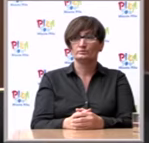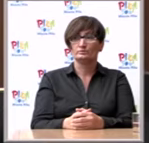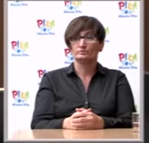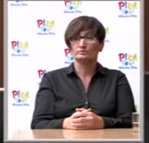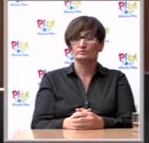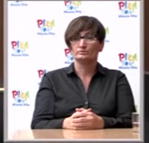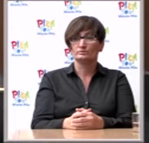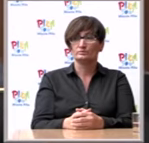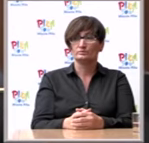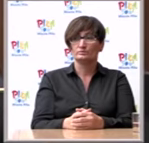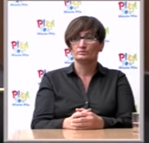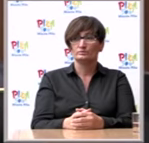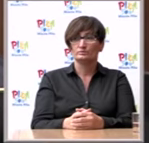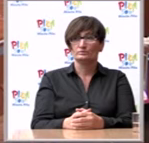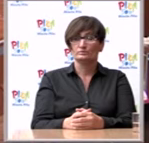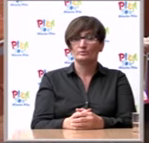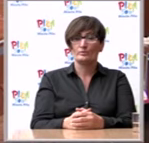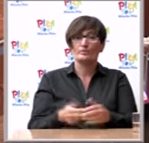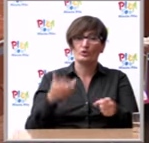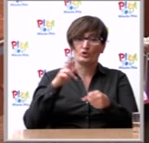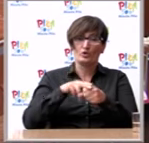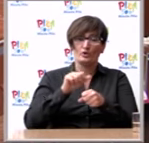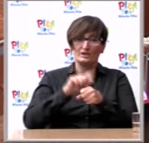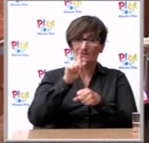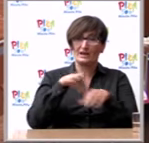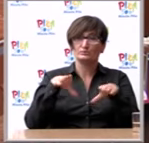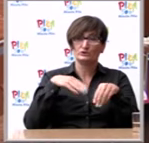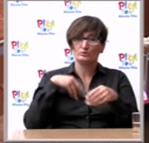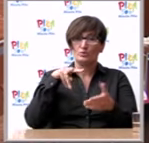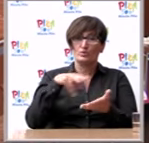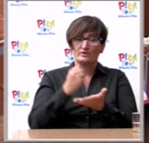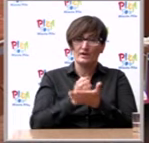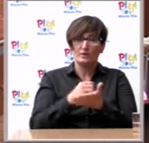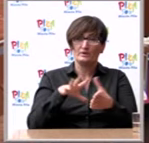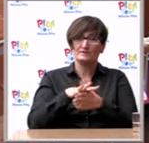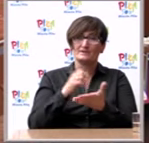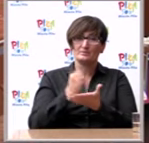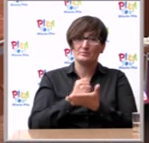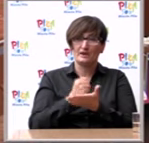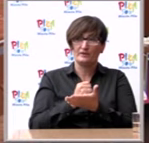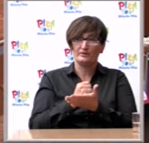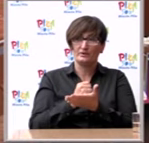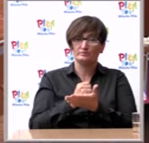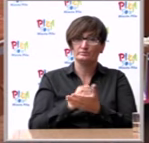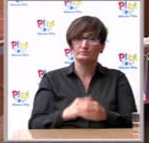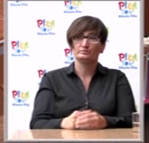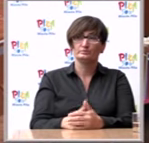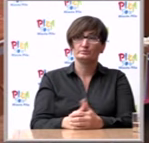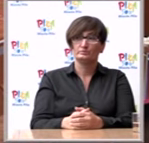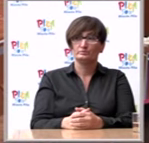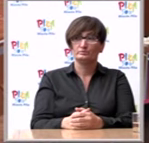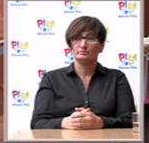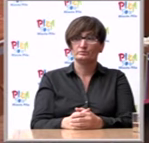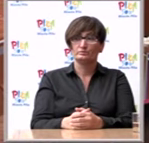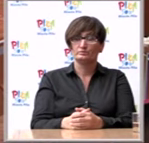A więc kto z pań i panów radnych jest za przyjęciem uchwały w sprawie zasad i trybu przeprowadzania konsultacji społecznych na terenie miasta Piły? Proszę o podniesienie